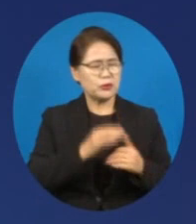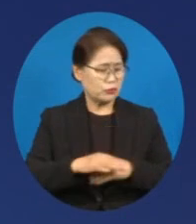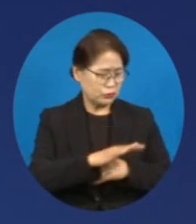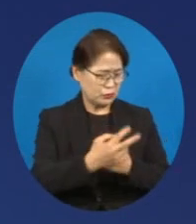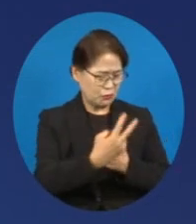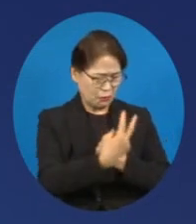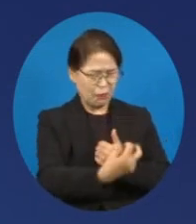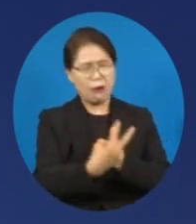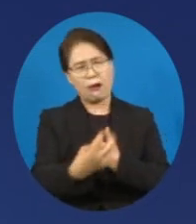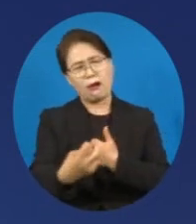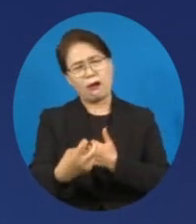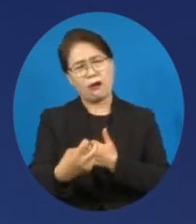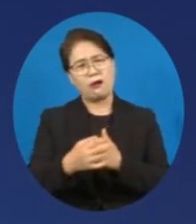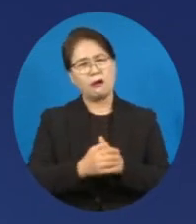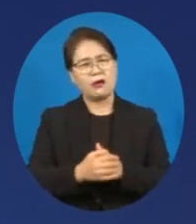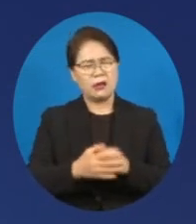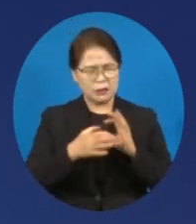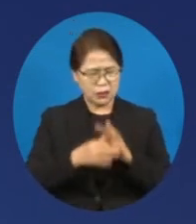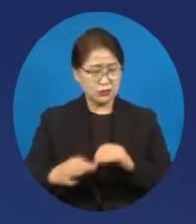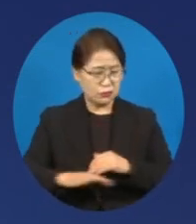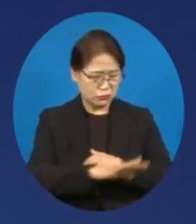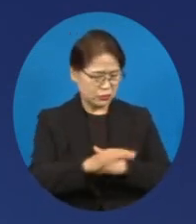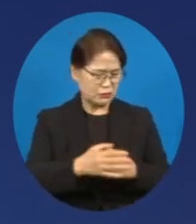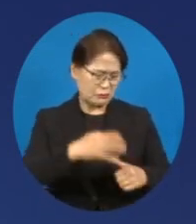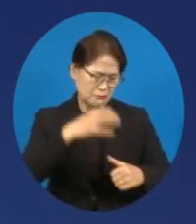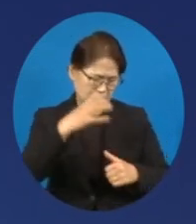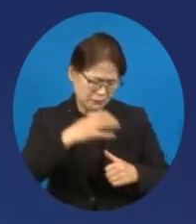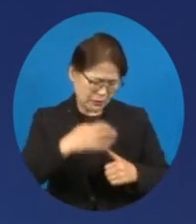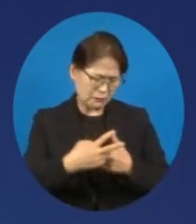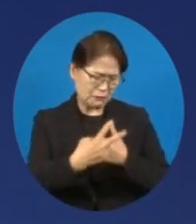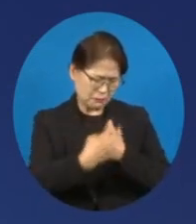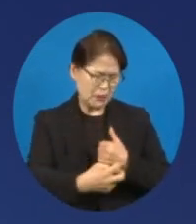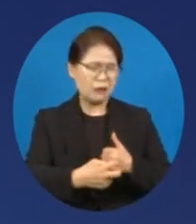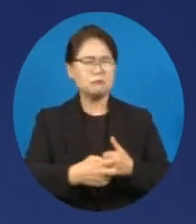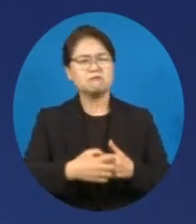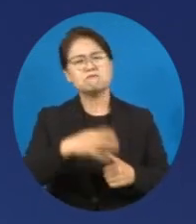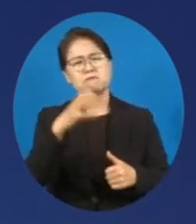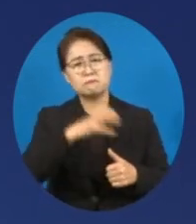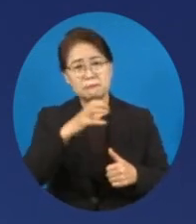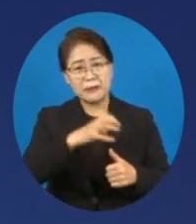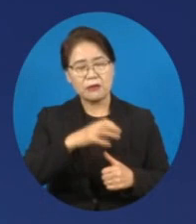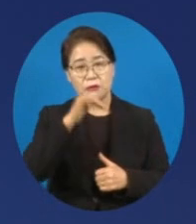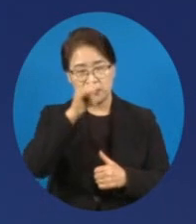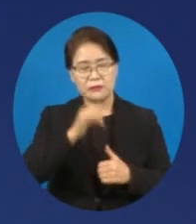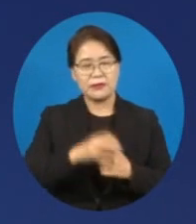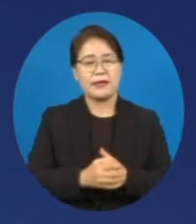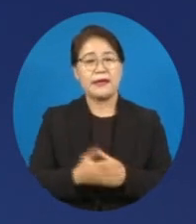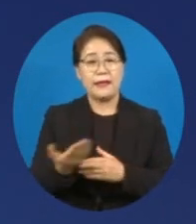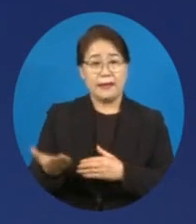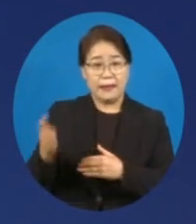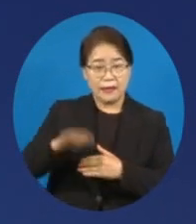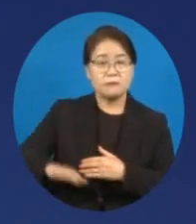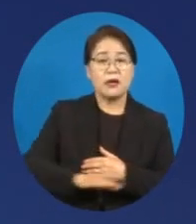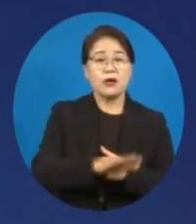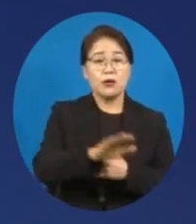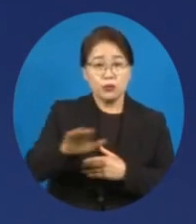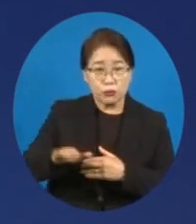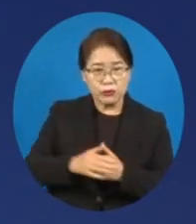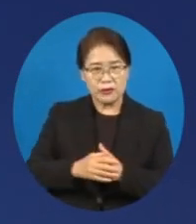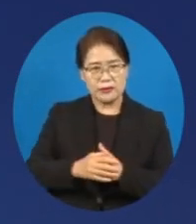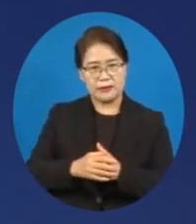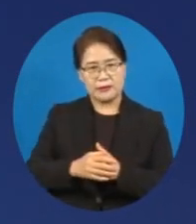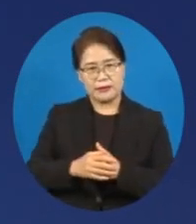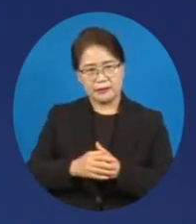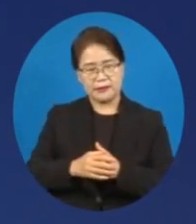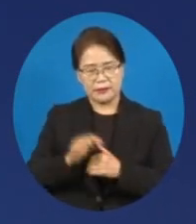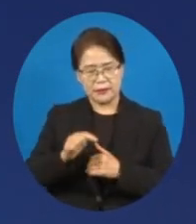세상은 끊임없이 우리를 핍박하고 박해합니다 하지만 우리는 그래도